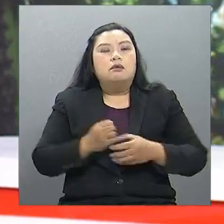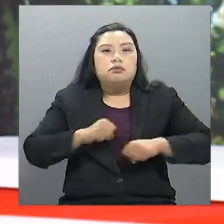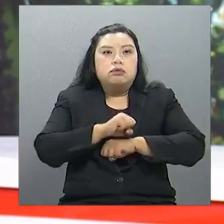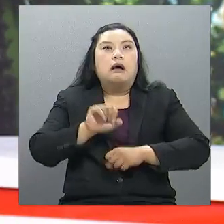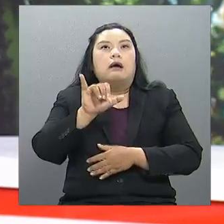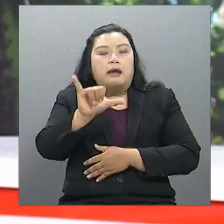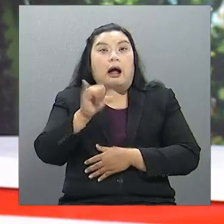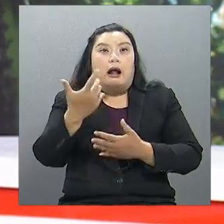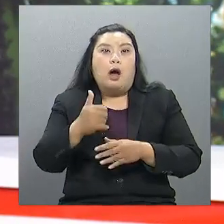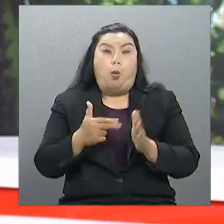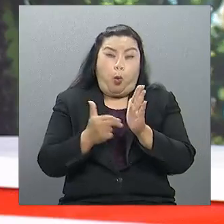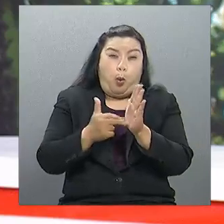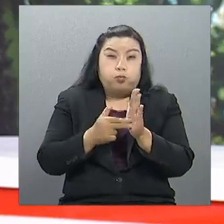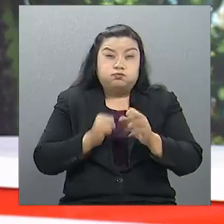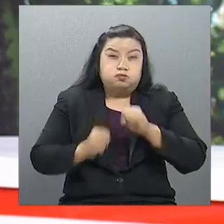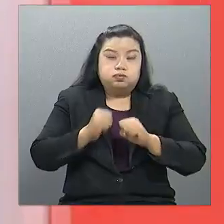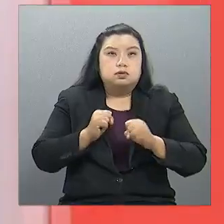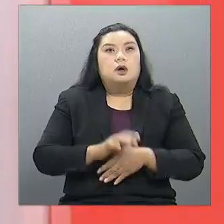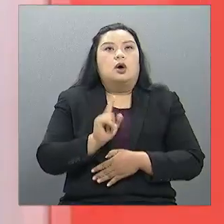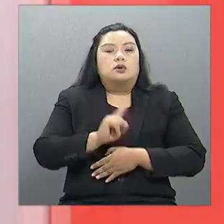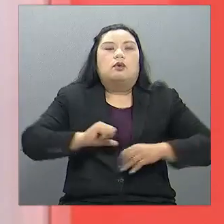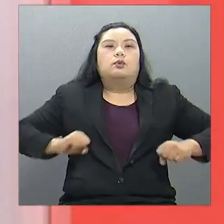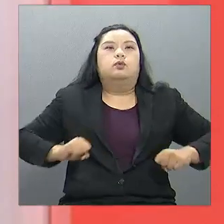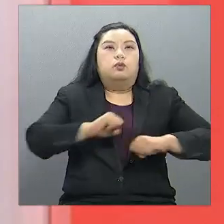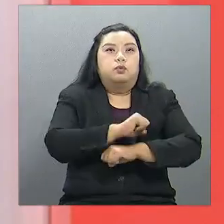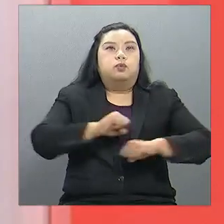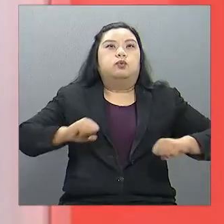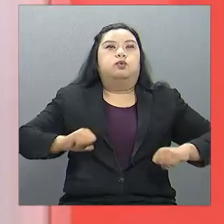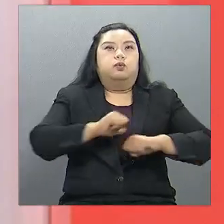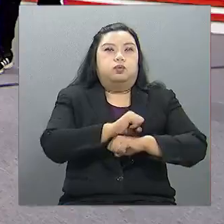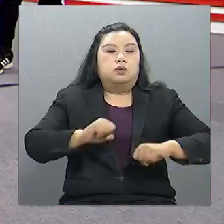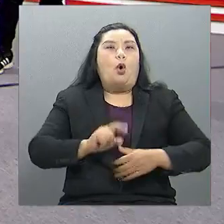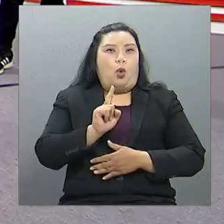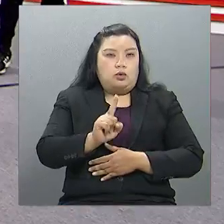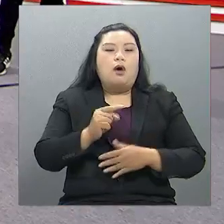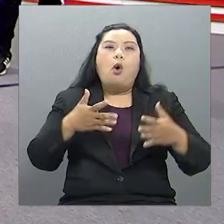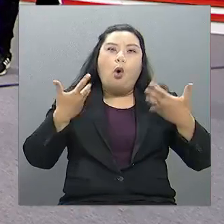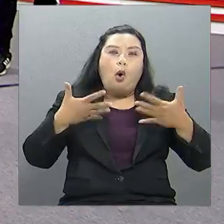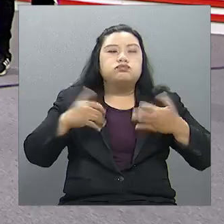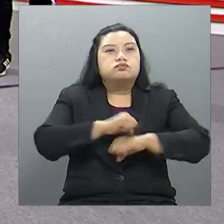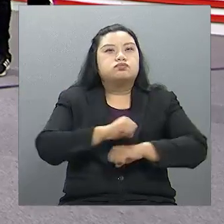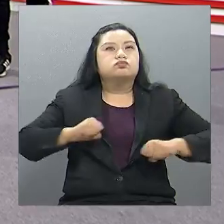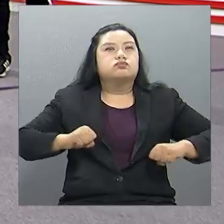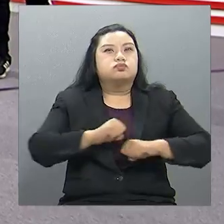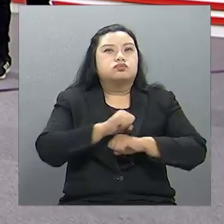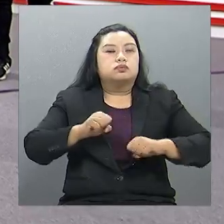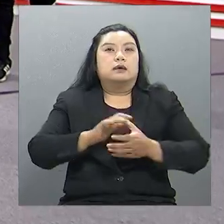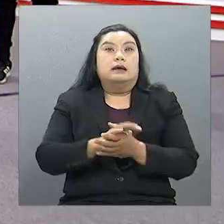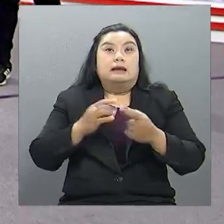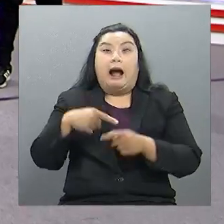ถ้จกต้องทำแต่ถาคนื่บ sûr to fillะ